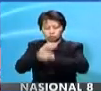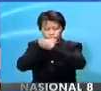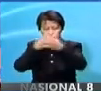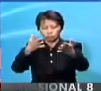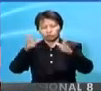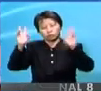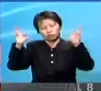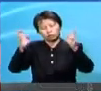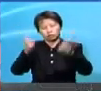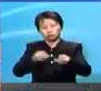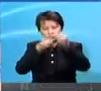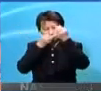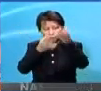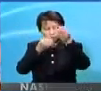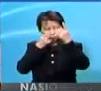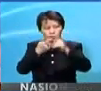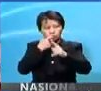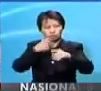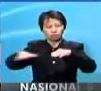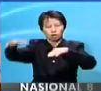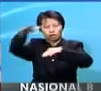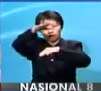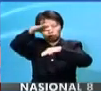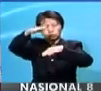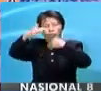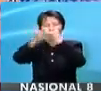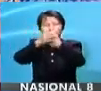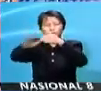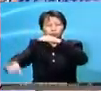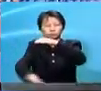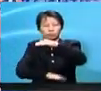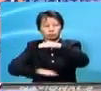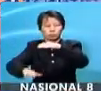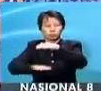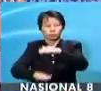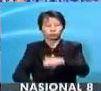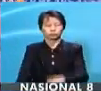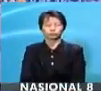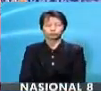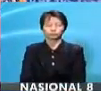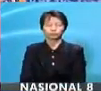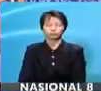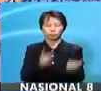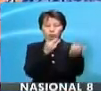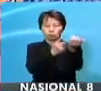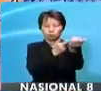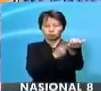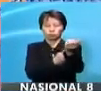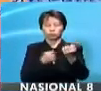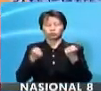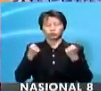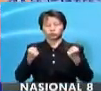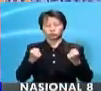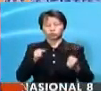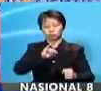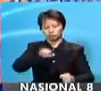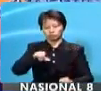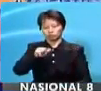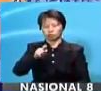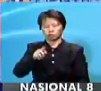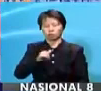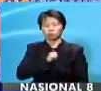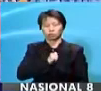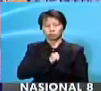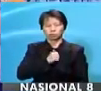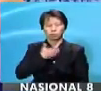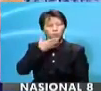isu-isu dan juga maklumat-maklumat daripada peringkat atas hingga ke bawah. Kerana kursus ini dapat menguatkan jati diri dalam semangat diri anak